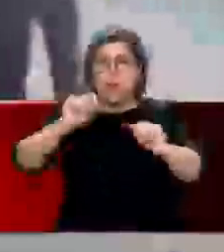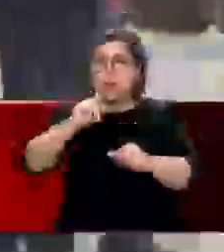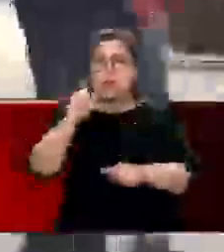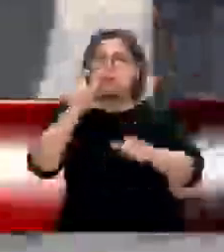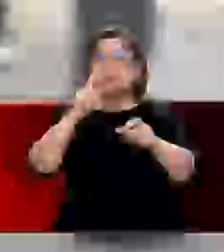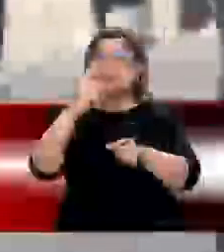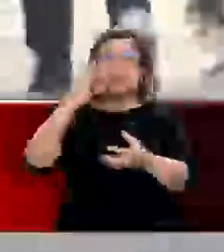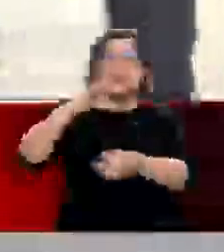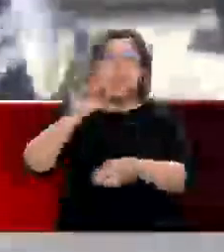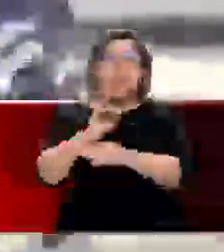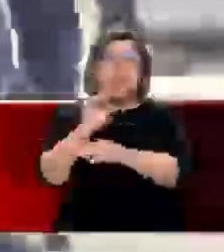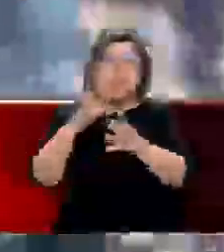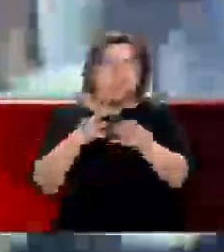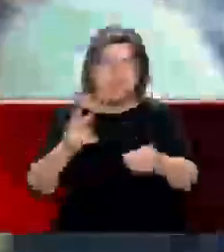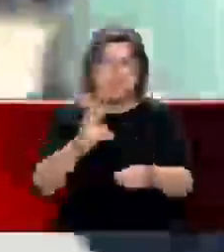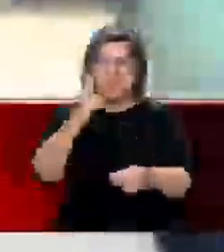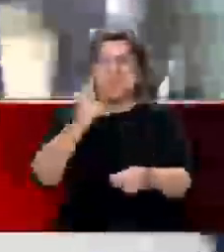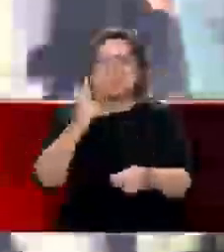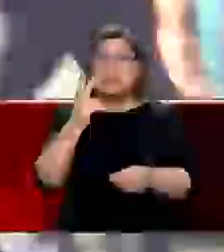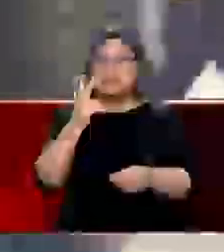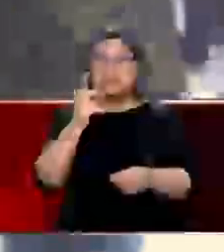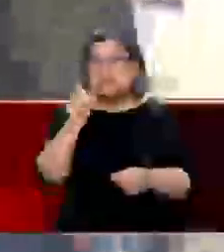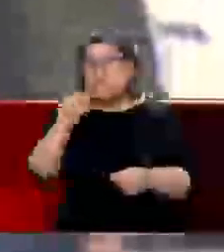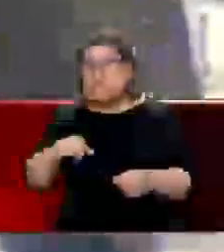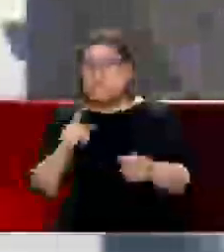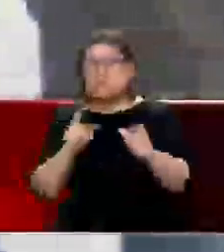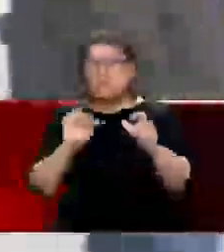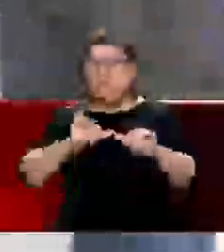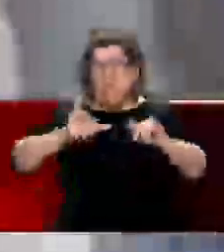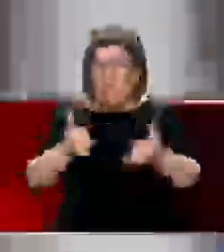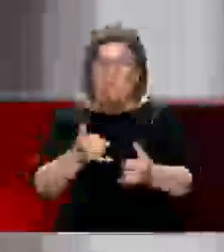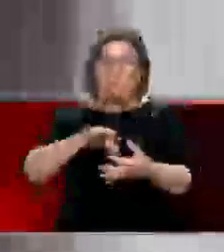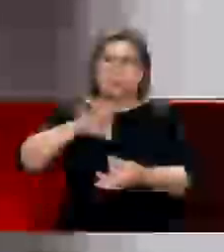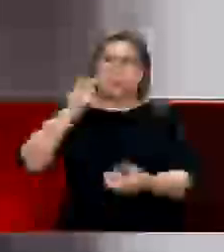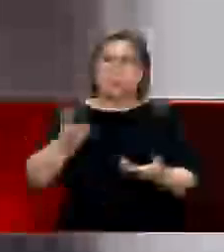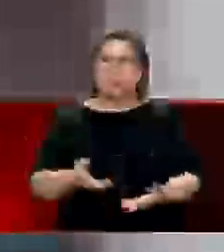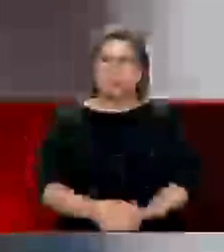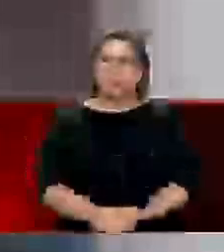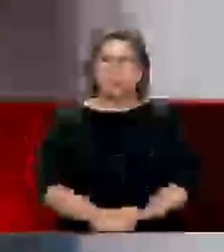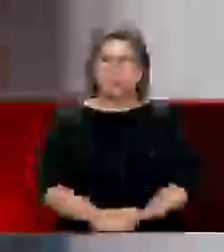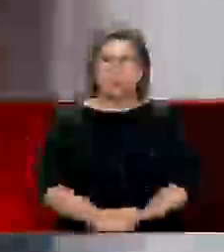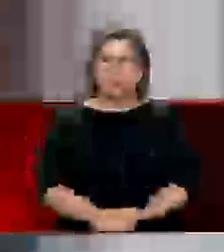hayatını kaybetti. 7 yaralı hastaneye kaldırılırken ikisinin durumu ciddiyetini koruyor.